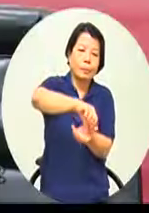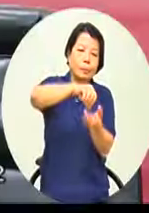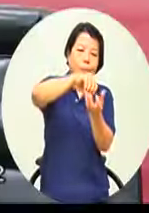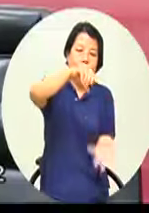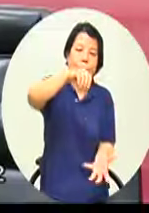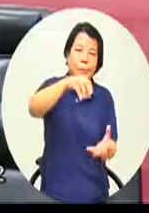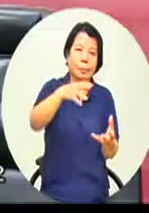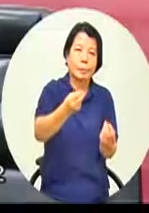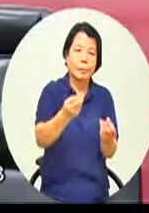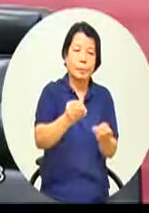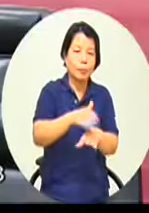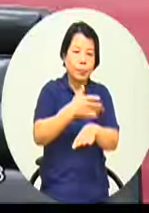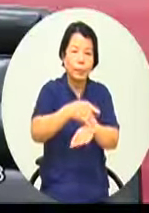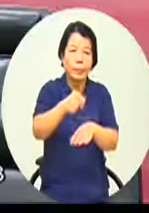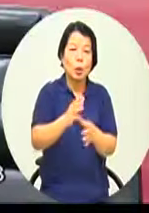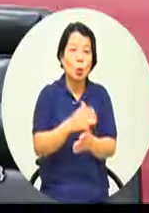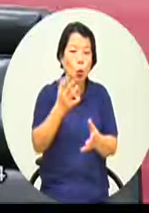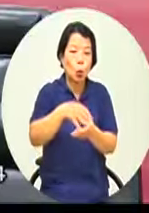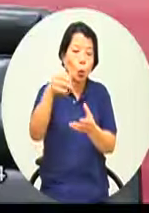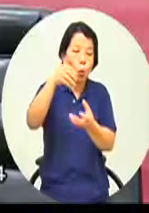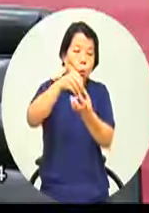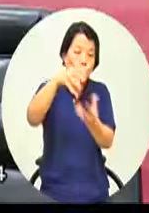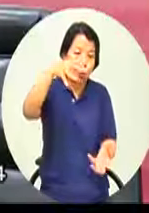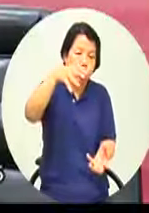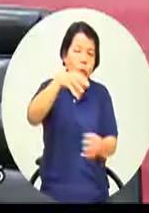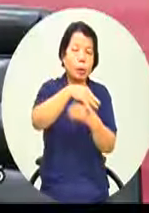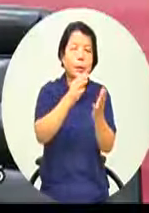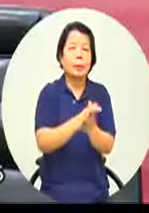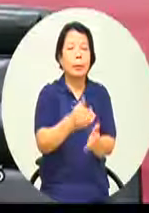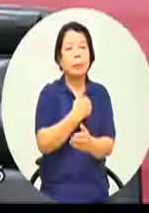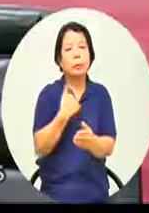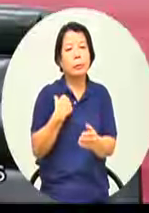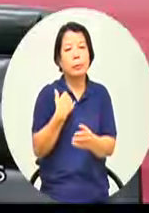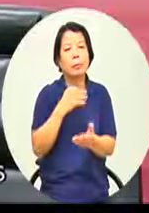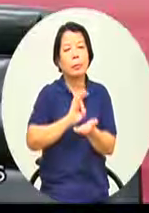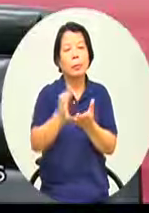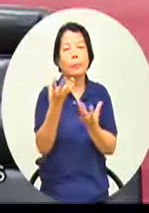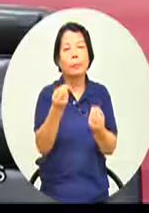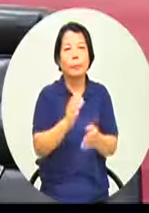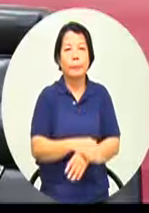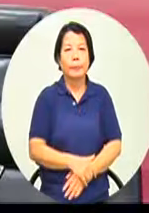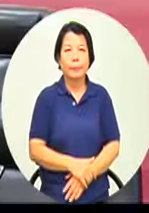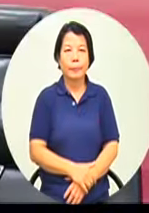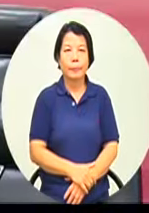它没有功能，那 OK 的话它就有蓄水功能，它的水会在上面，